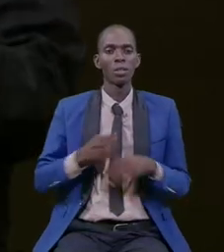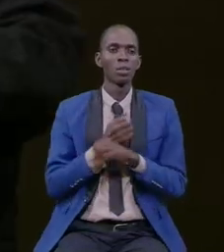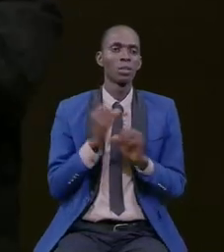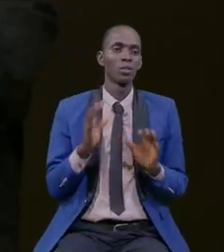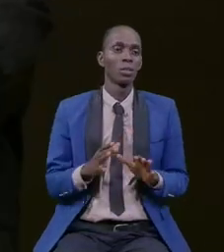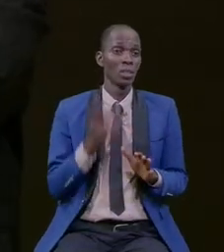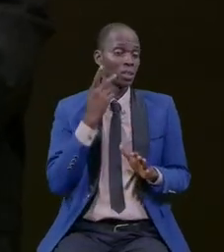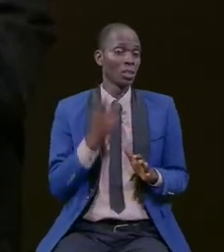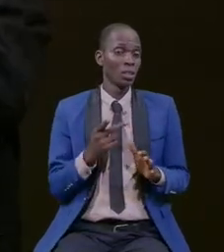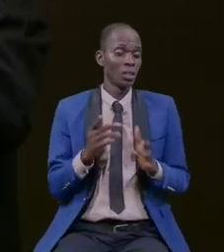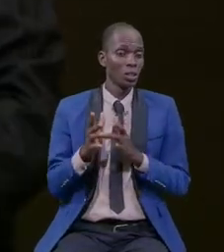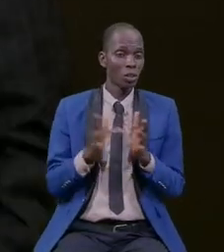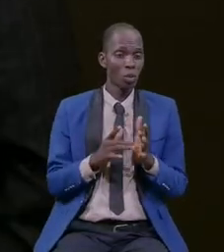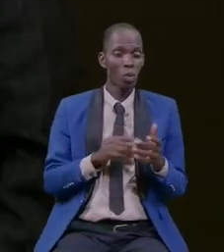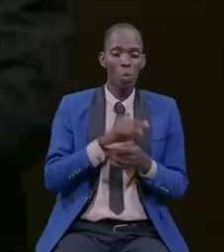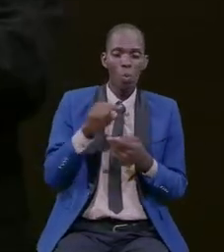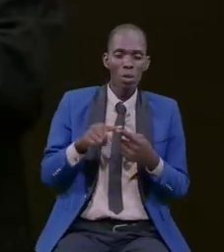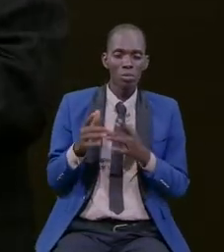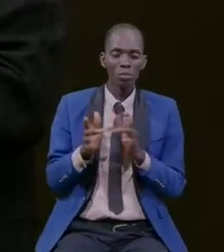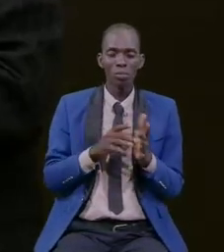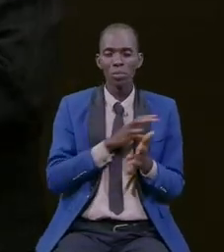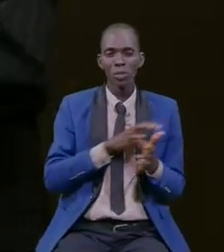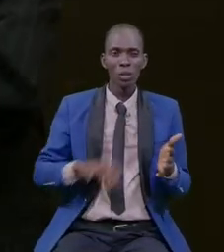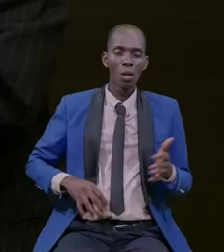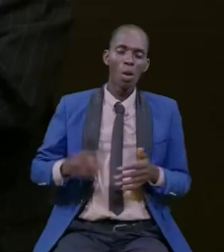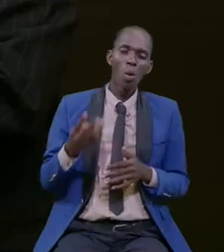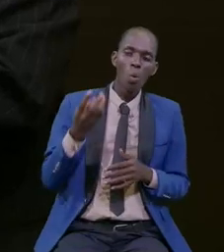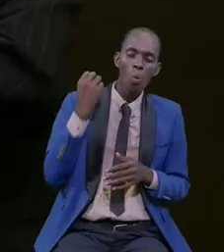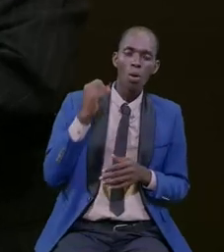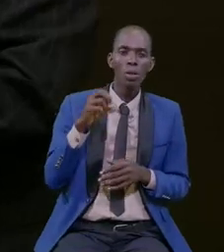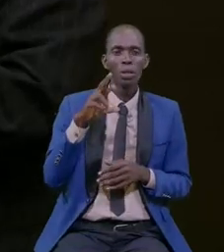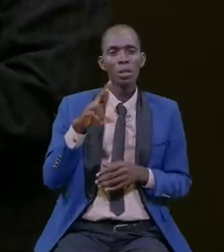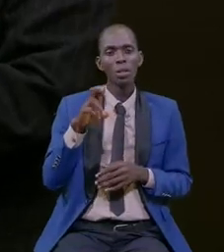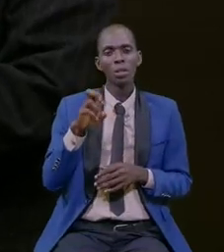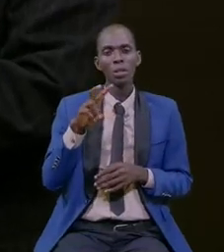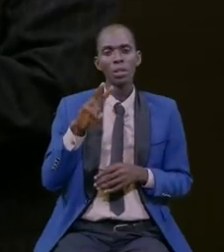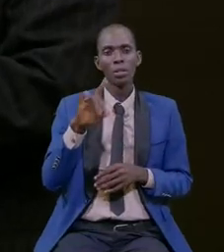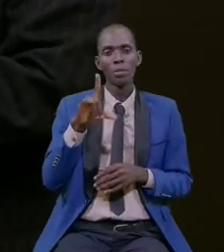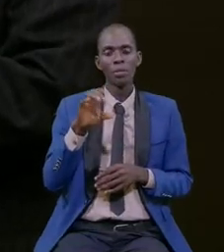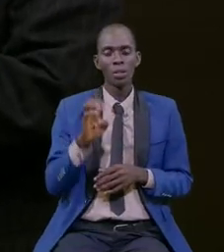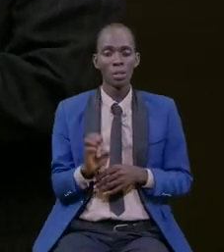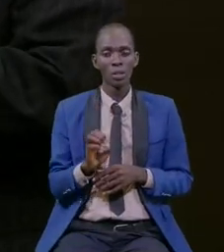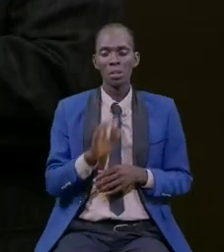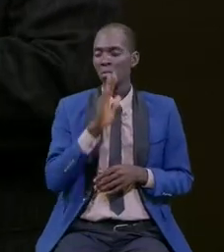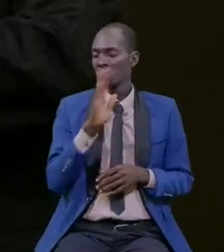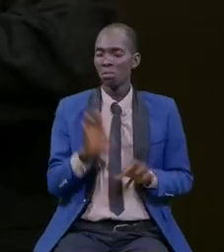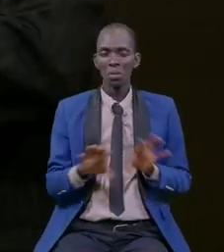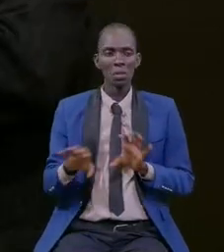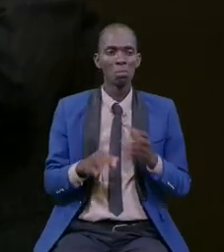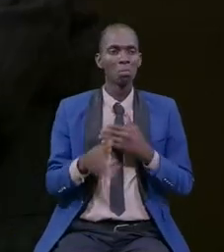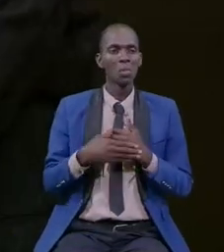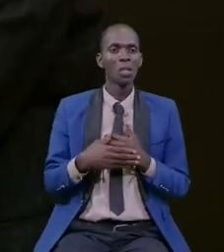injurier il ne rendit point d'injure lorsqu'il était maltraité il ne faisait point de